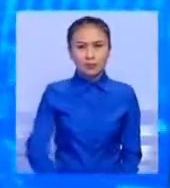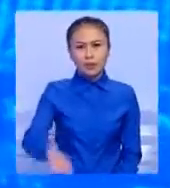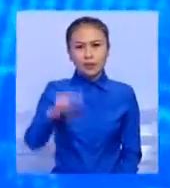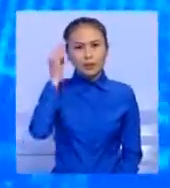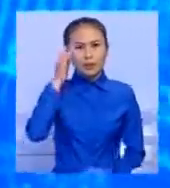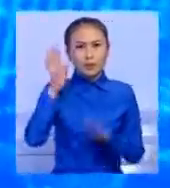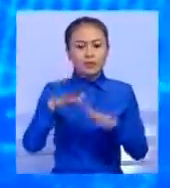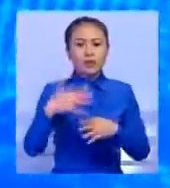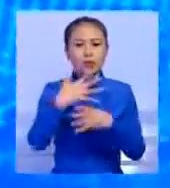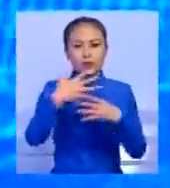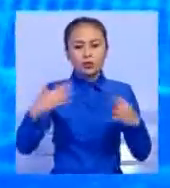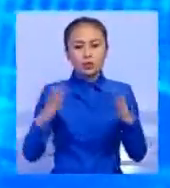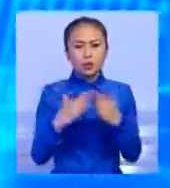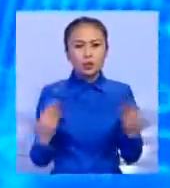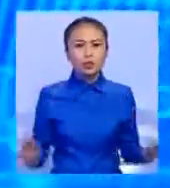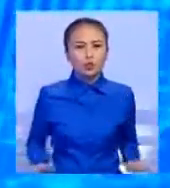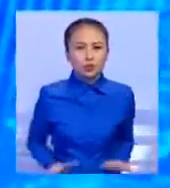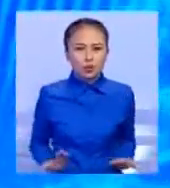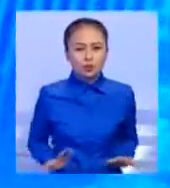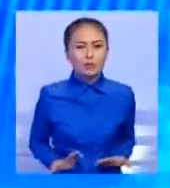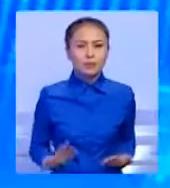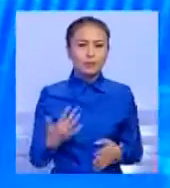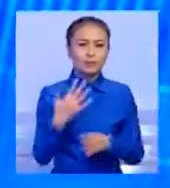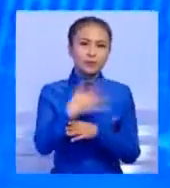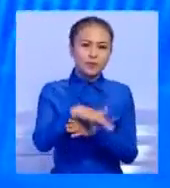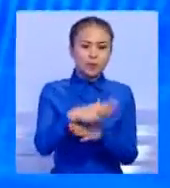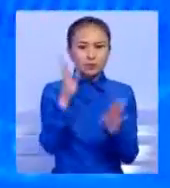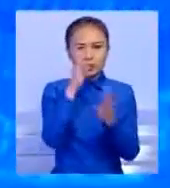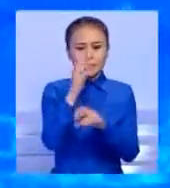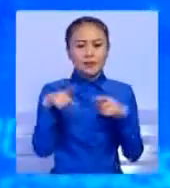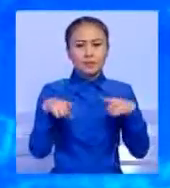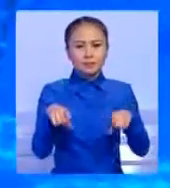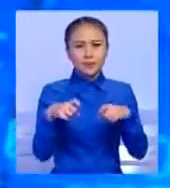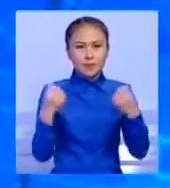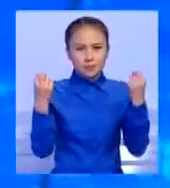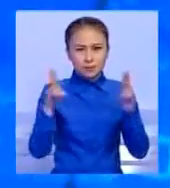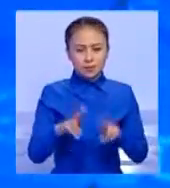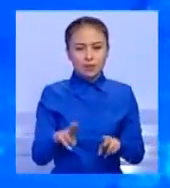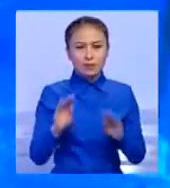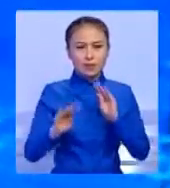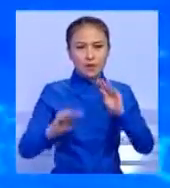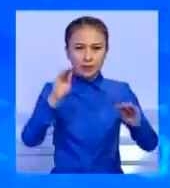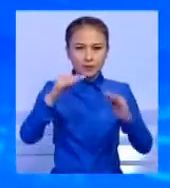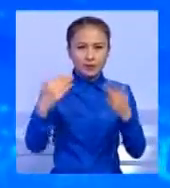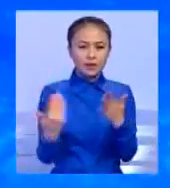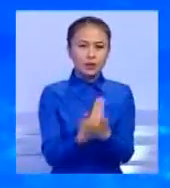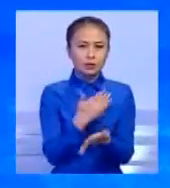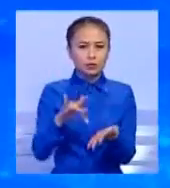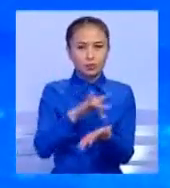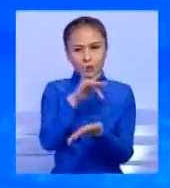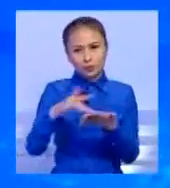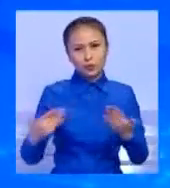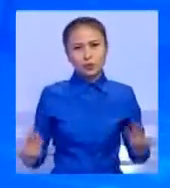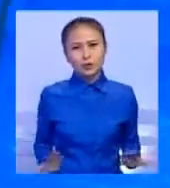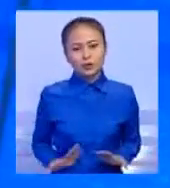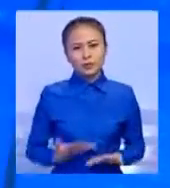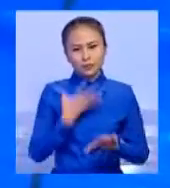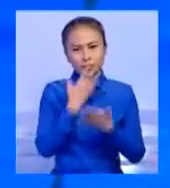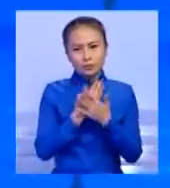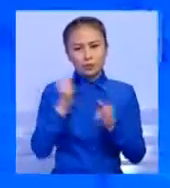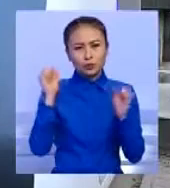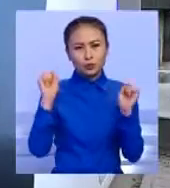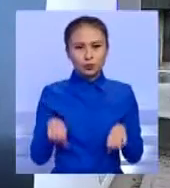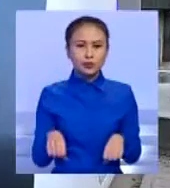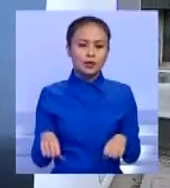Бейжіңде көп қабатты тұрғын үйлердің ауласы мен саябақтарға жүгіруге арналған дүңгіршектер орнатылды. Енді қала тұрғындарына өздерін